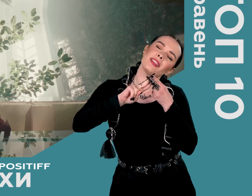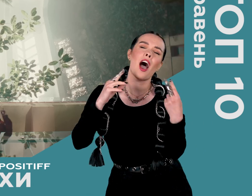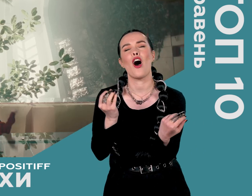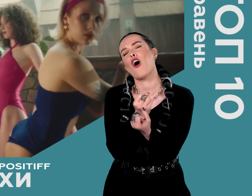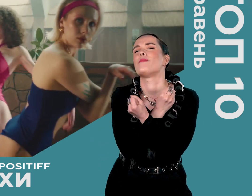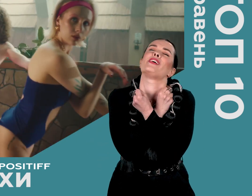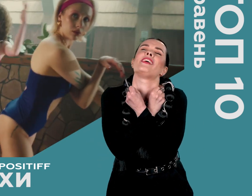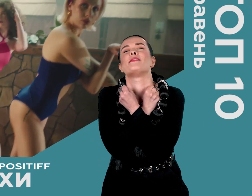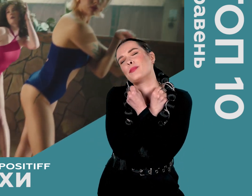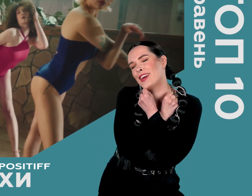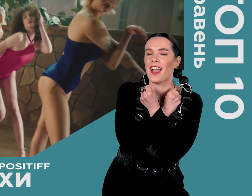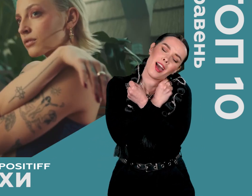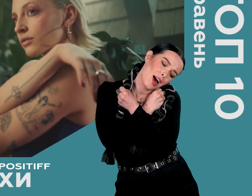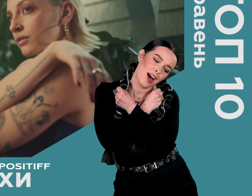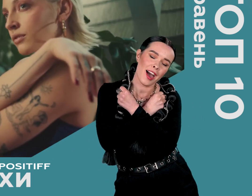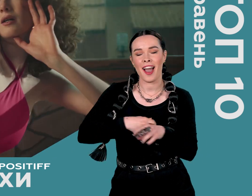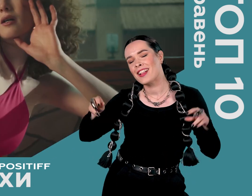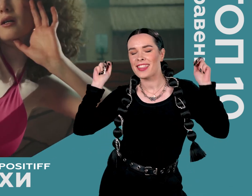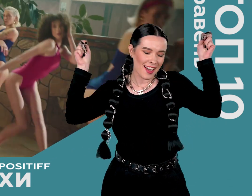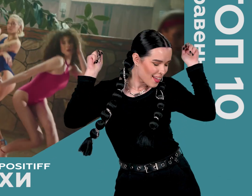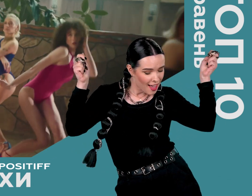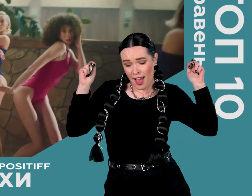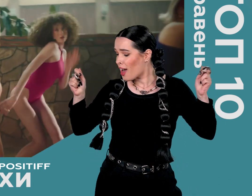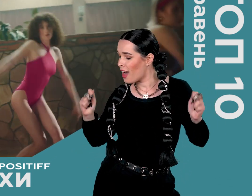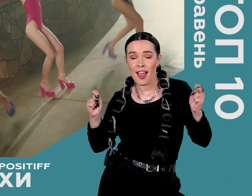поцілунки та обійми.